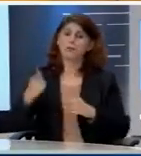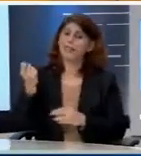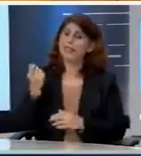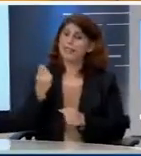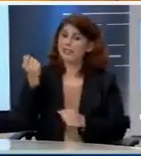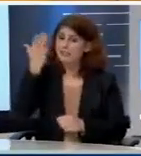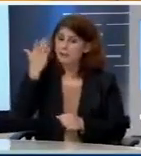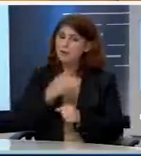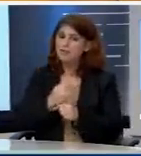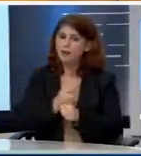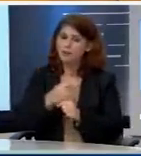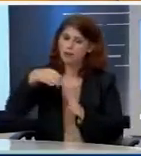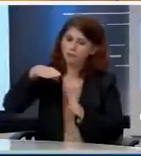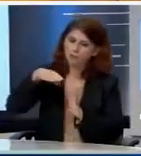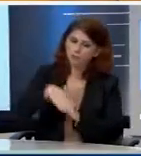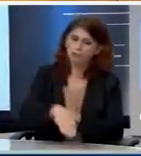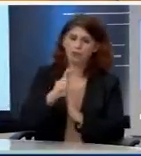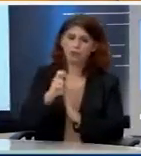μεσοσταθμικά 23%.